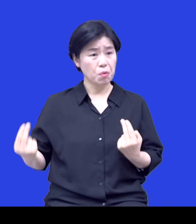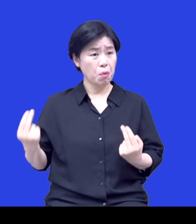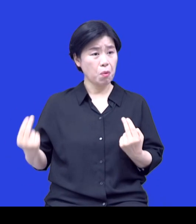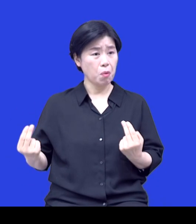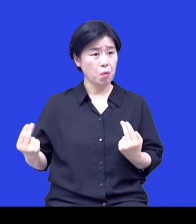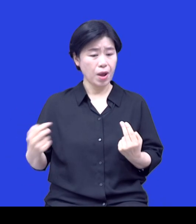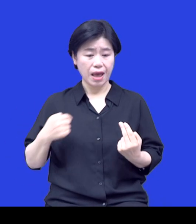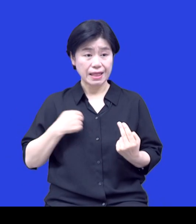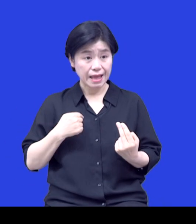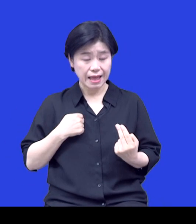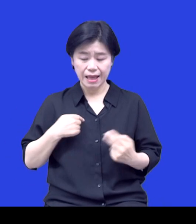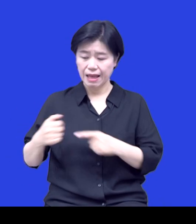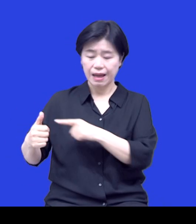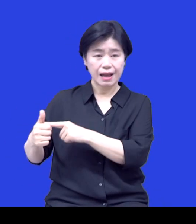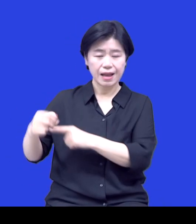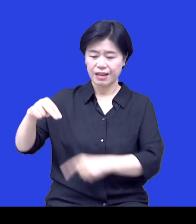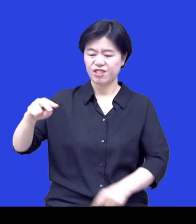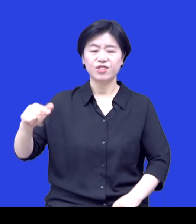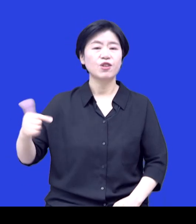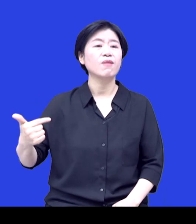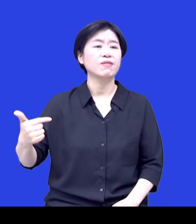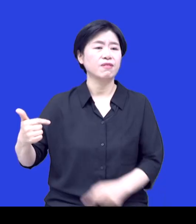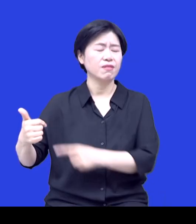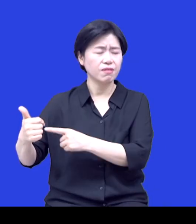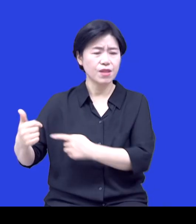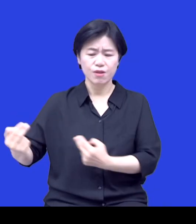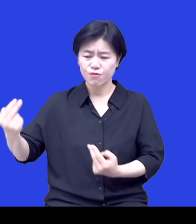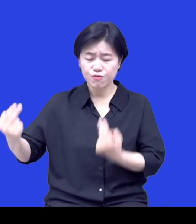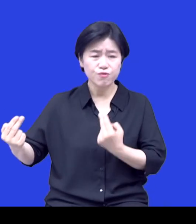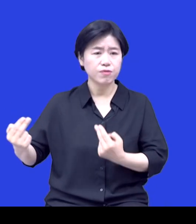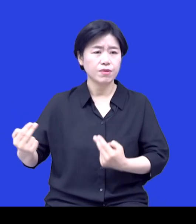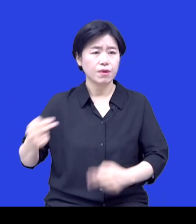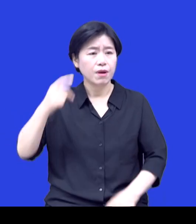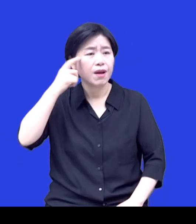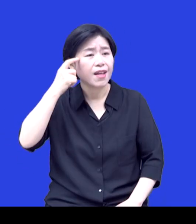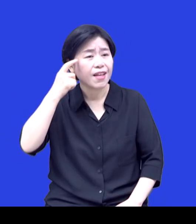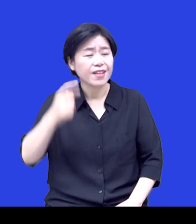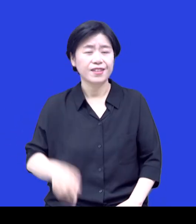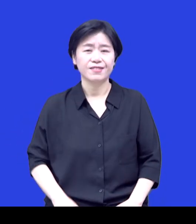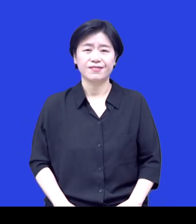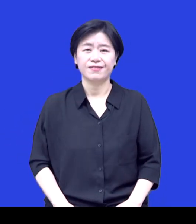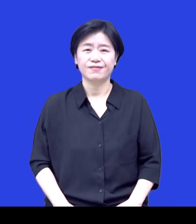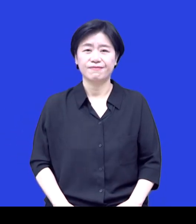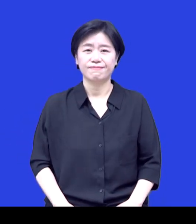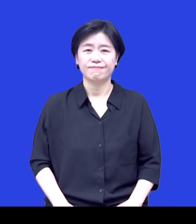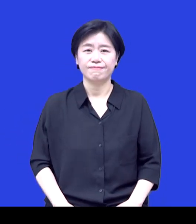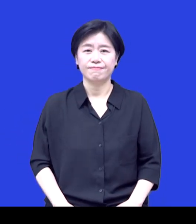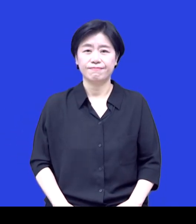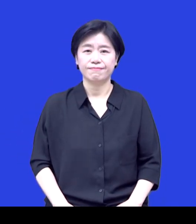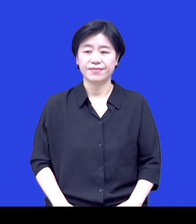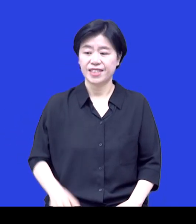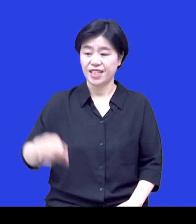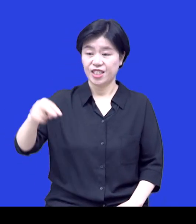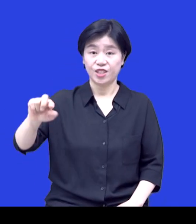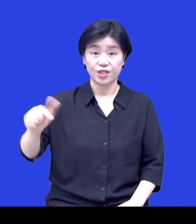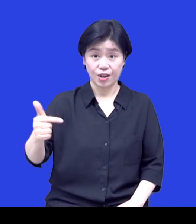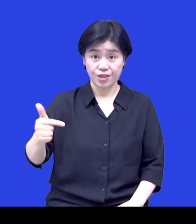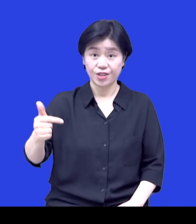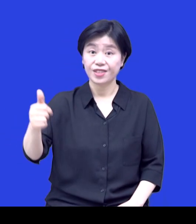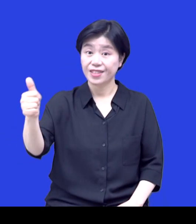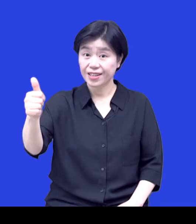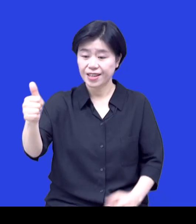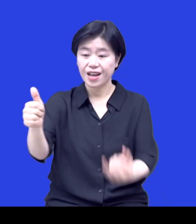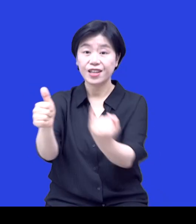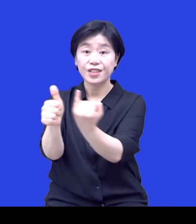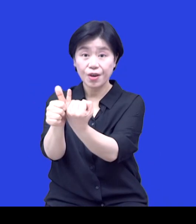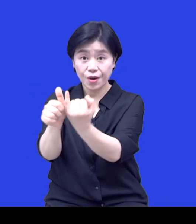너무한다. 그러던데 저하고 션을 어떻게 비교해요? 션은 그것도 아닌데. 경지에 있는 분인데. 그게 다른 왜냐면은 세계. 이제 션을 제가 주례를 했잖아요. 네네네. 션이랑